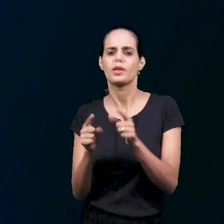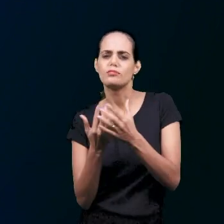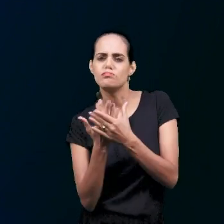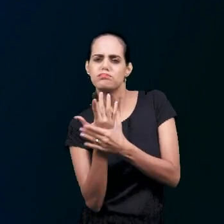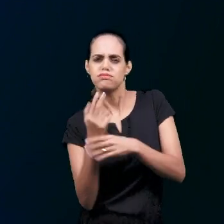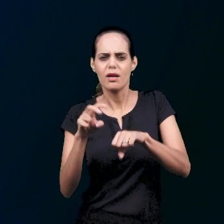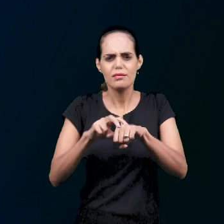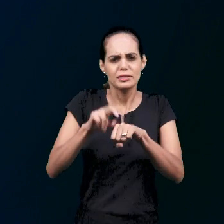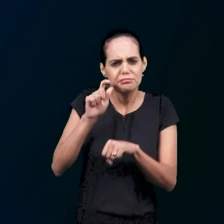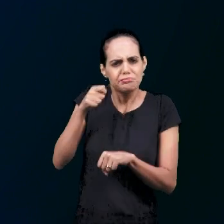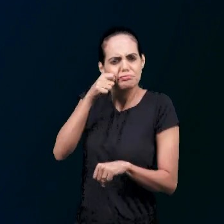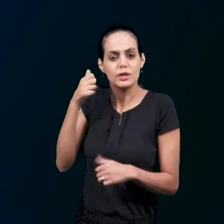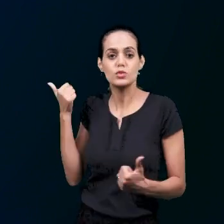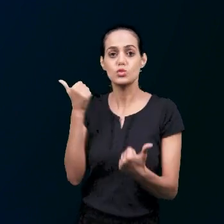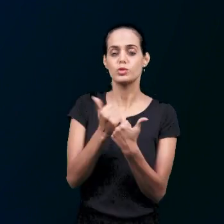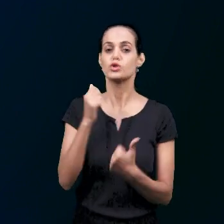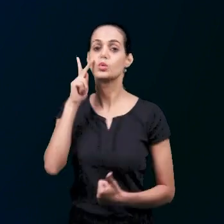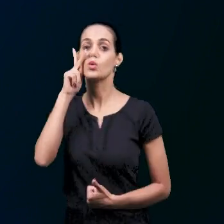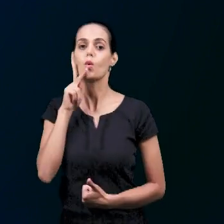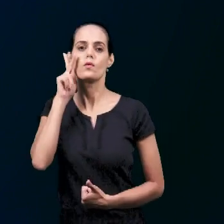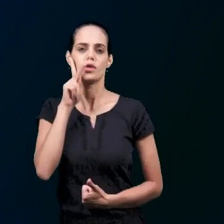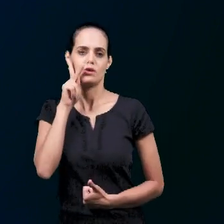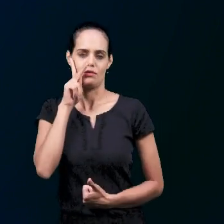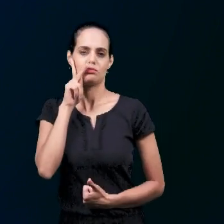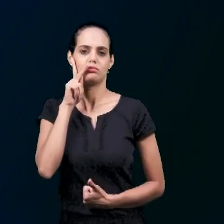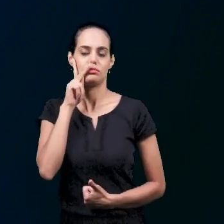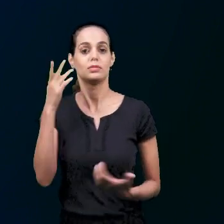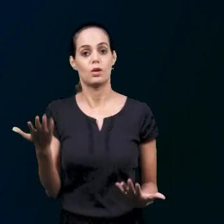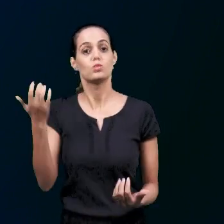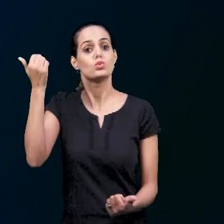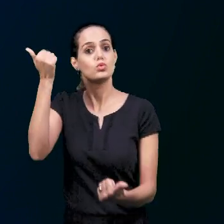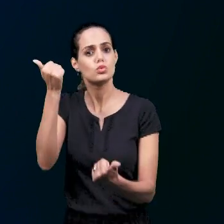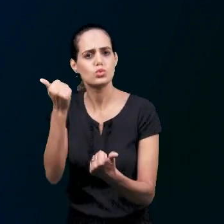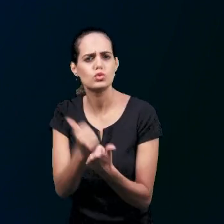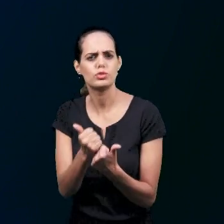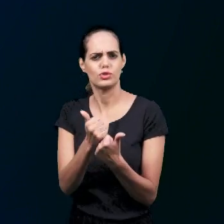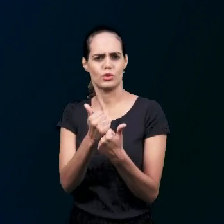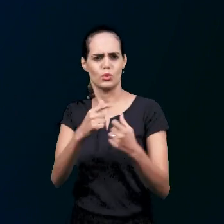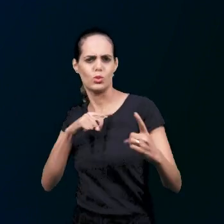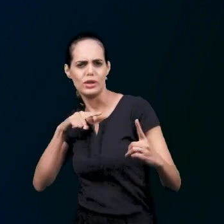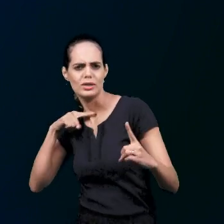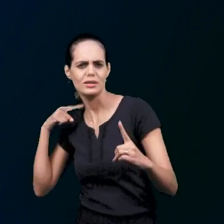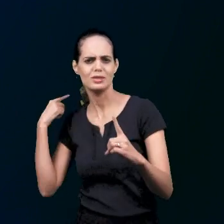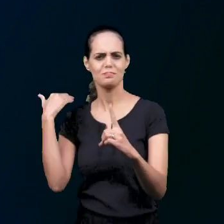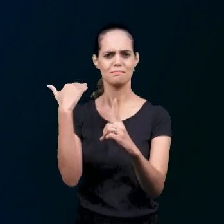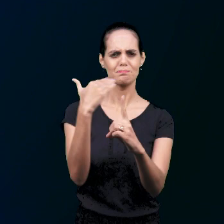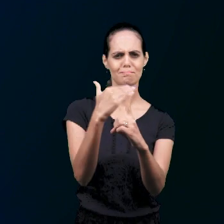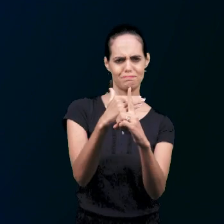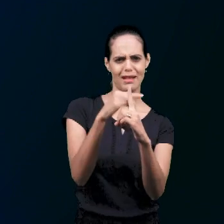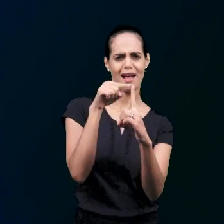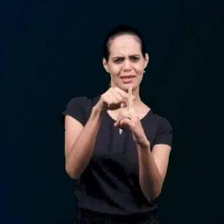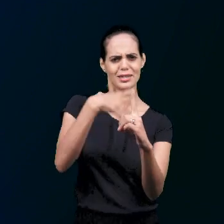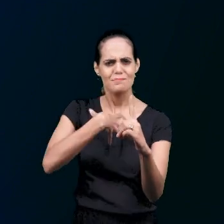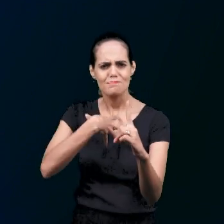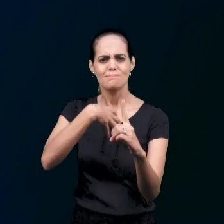Il enlève les herbes amères et remplace par le vin, c'est-à-dire il remplace nos douleurs,